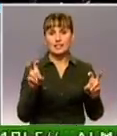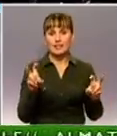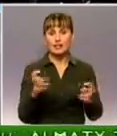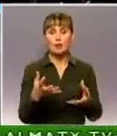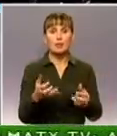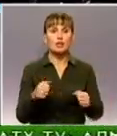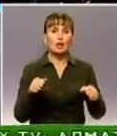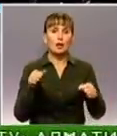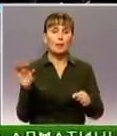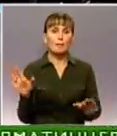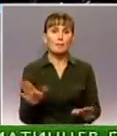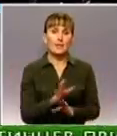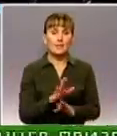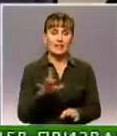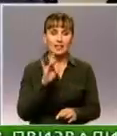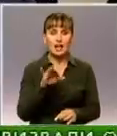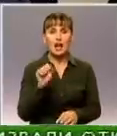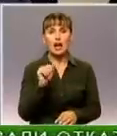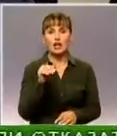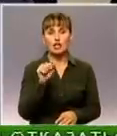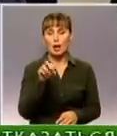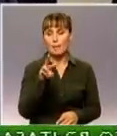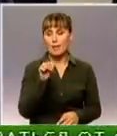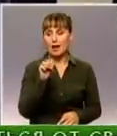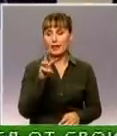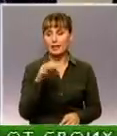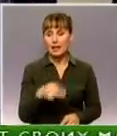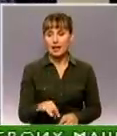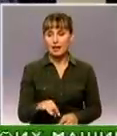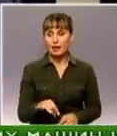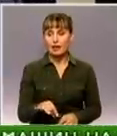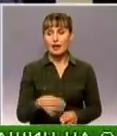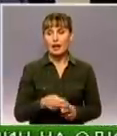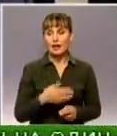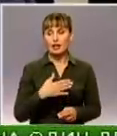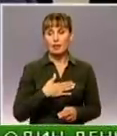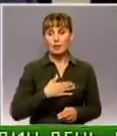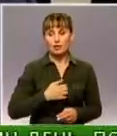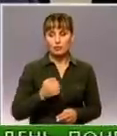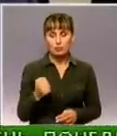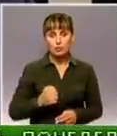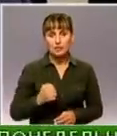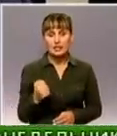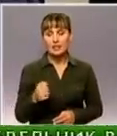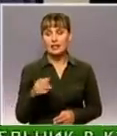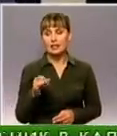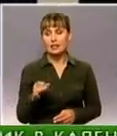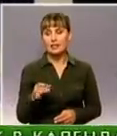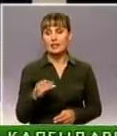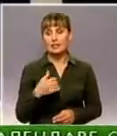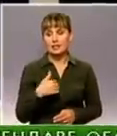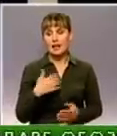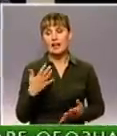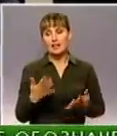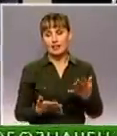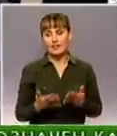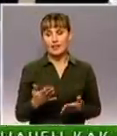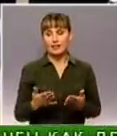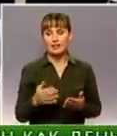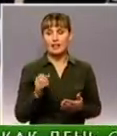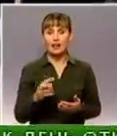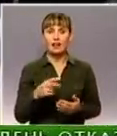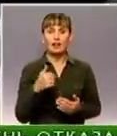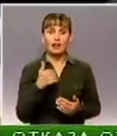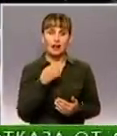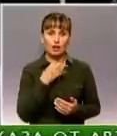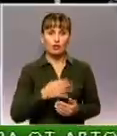приняла певица Аша Матай. Группа «Мистериенс» на самом деле мои коллеги, мои друзья, и я, наверное, как хороший